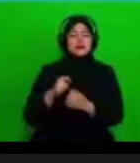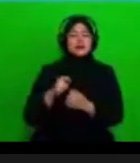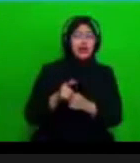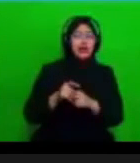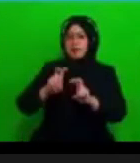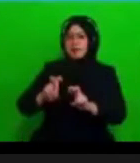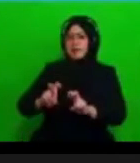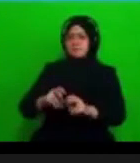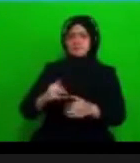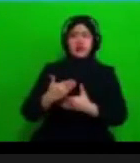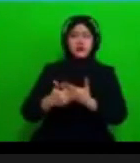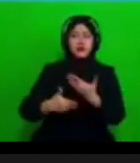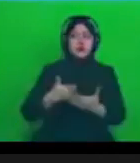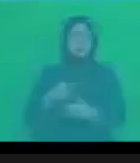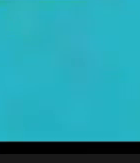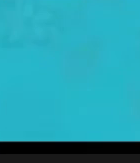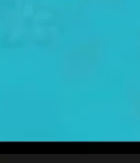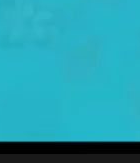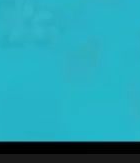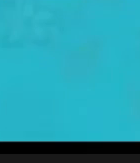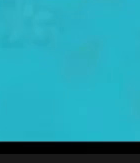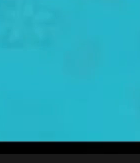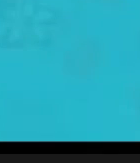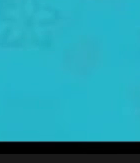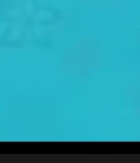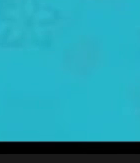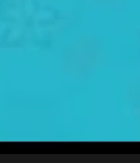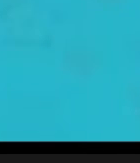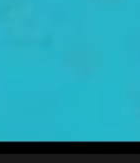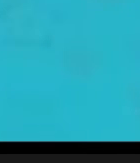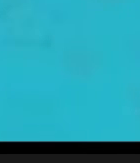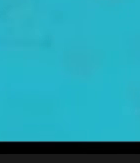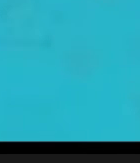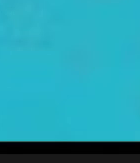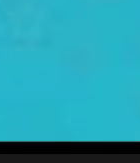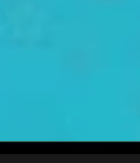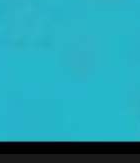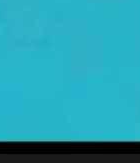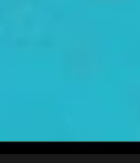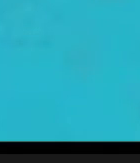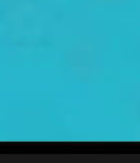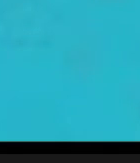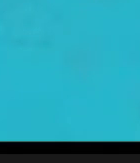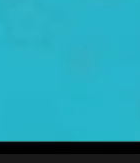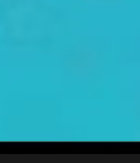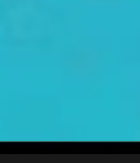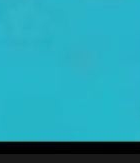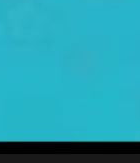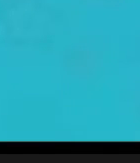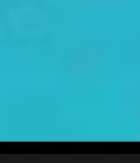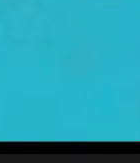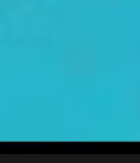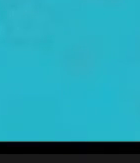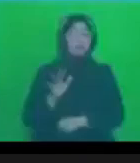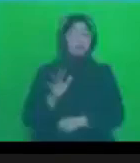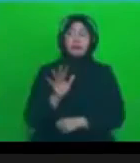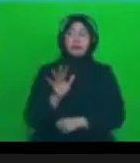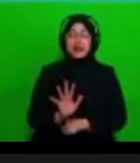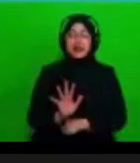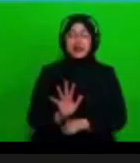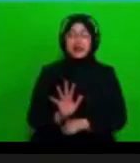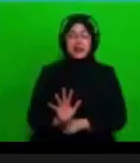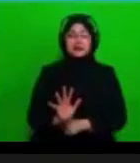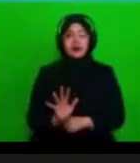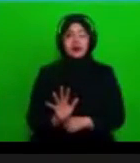industri, sampai komitmen serapan lulusan. Serta untuk yang terobosan ini nomor 5, bisa dilihat nomor 5, yaitu